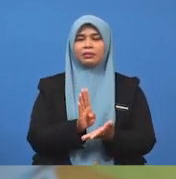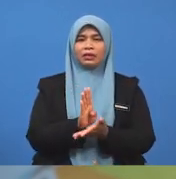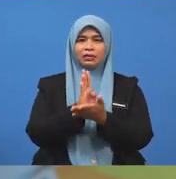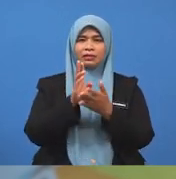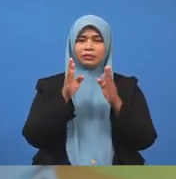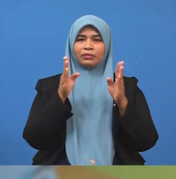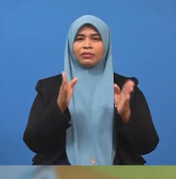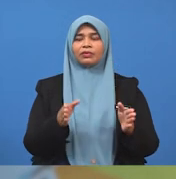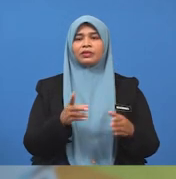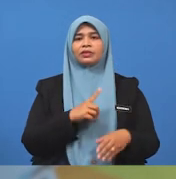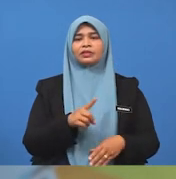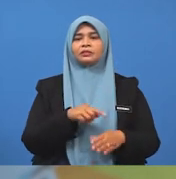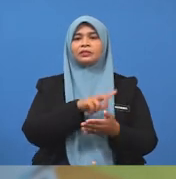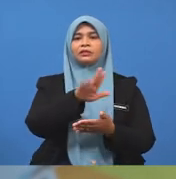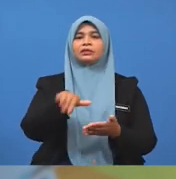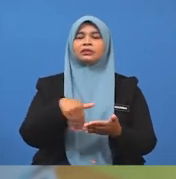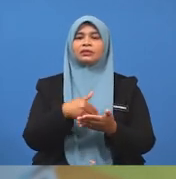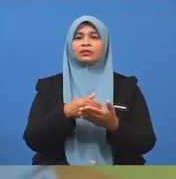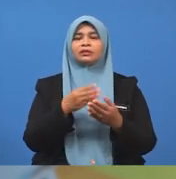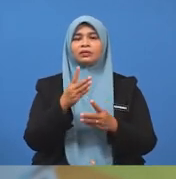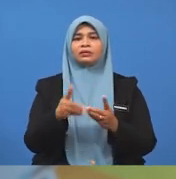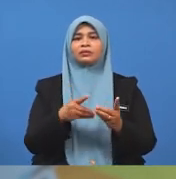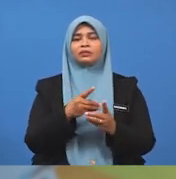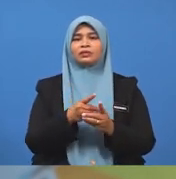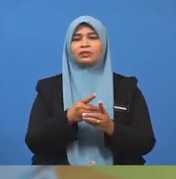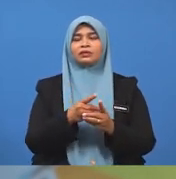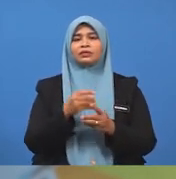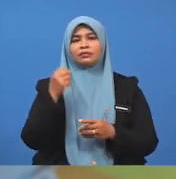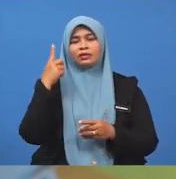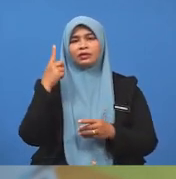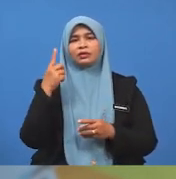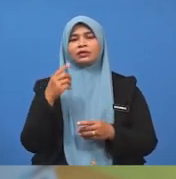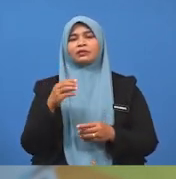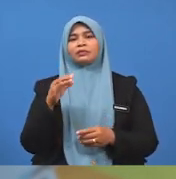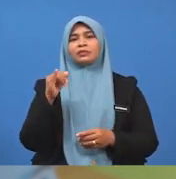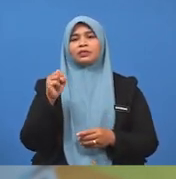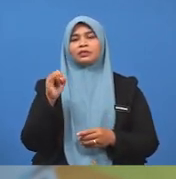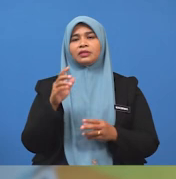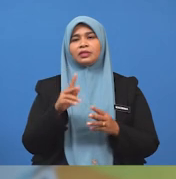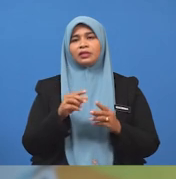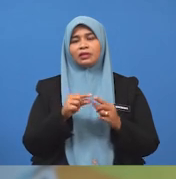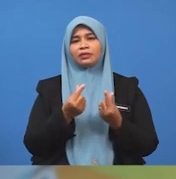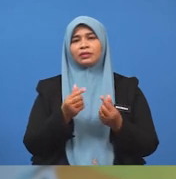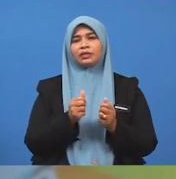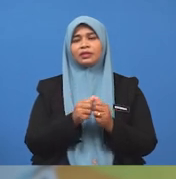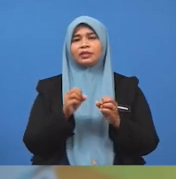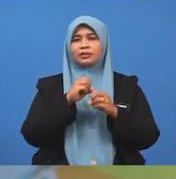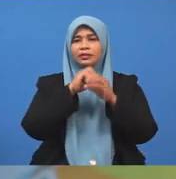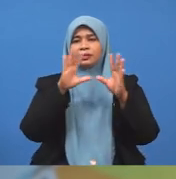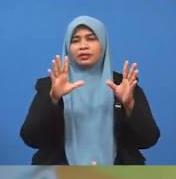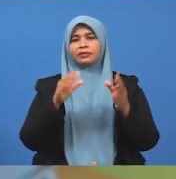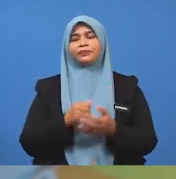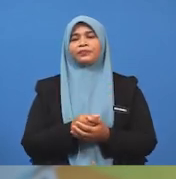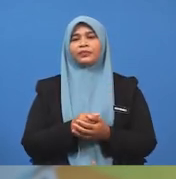di seluruh dunia memahami kandungan ayat-ayat al-quran dengan jelas lagi Hai